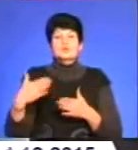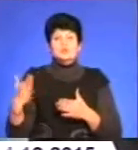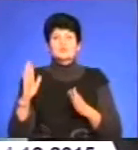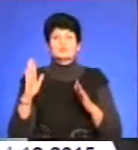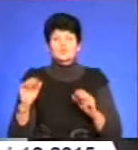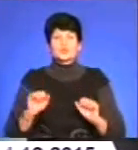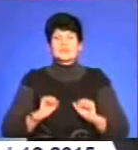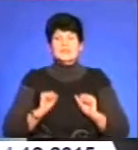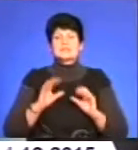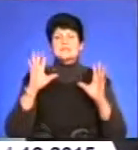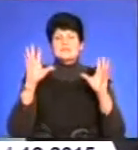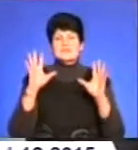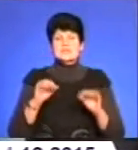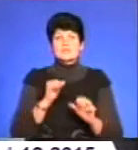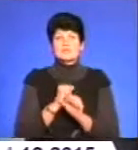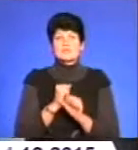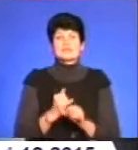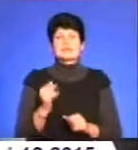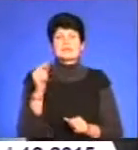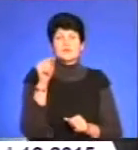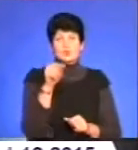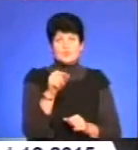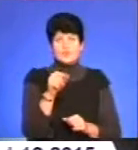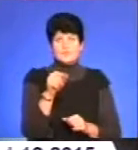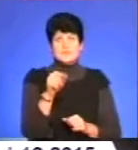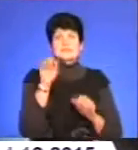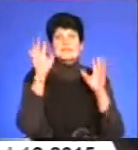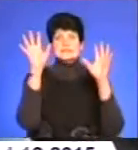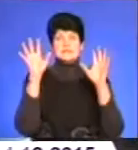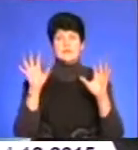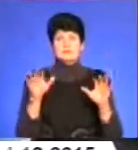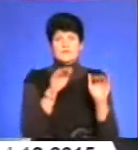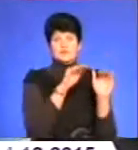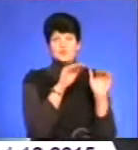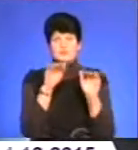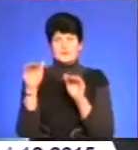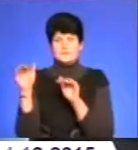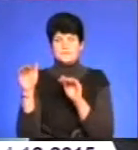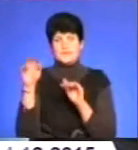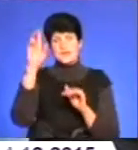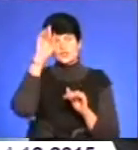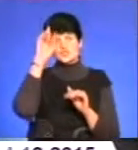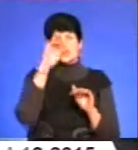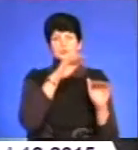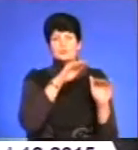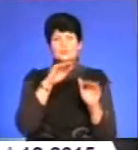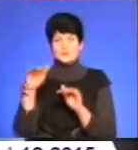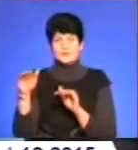старатись все, зробити все для того на законодавчому рівні, на державному рівні,